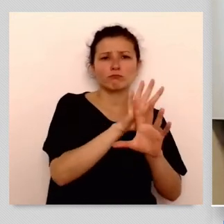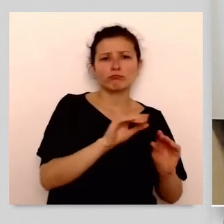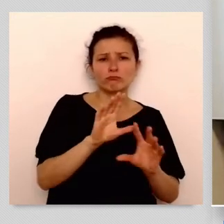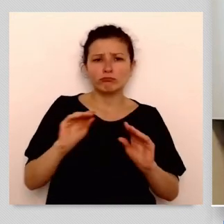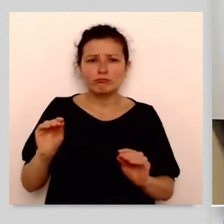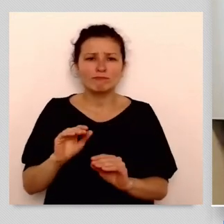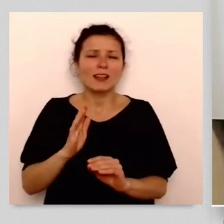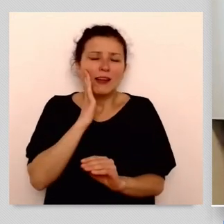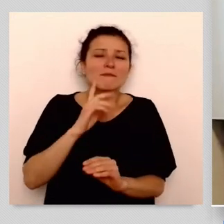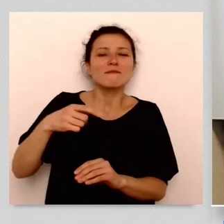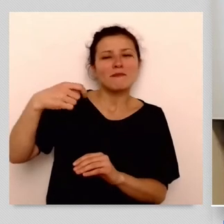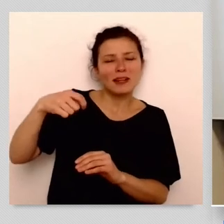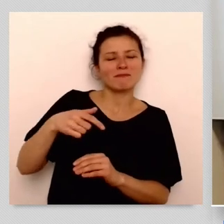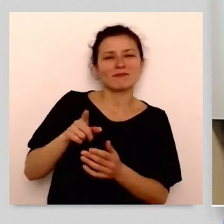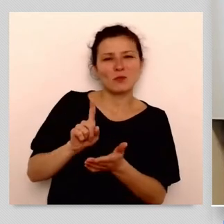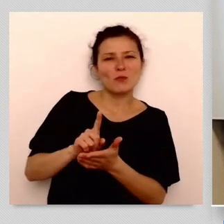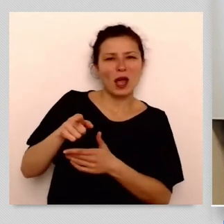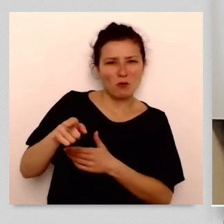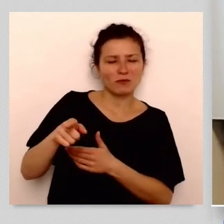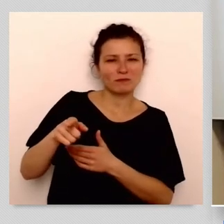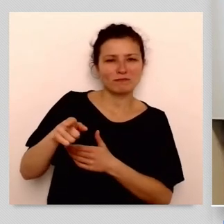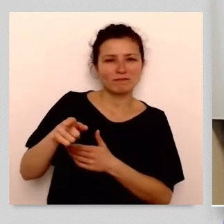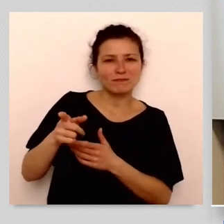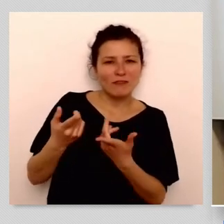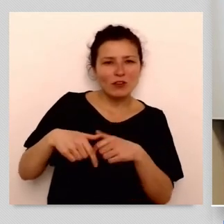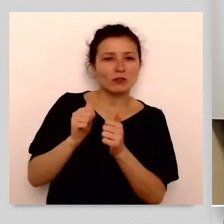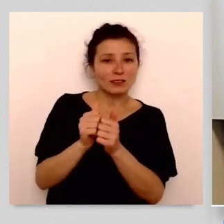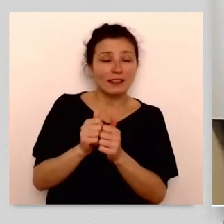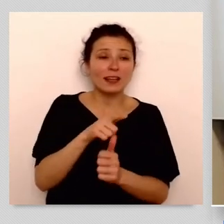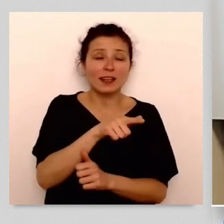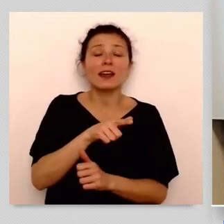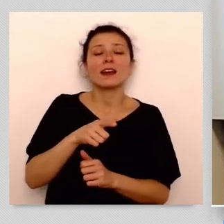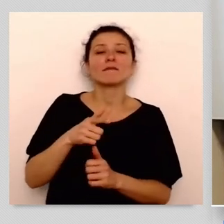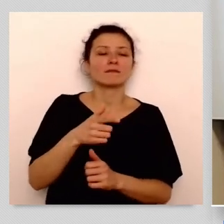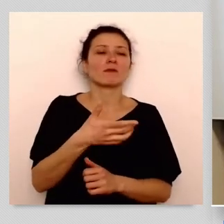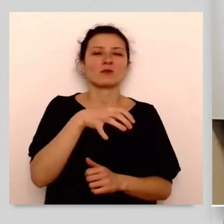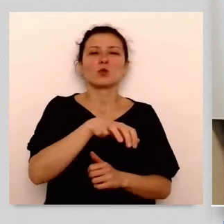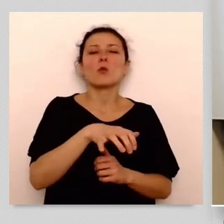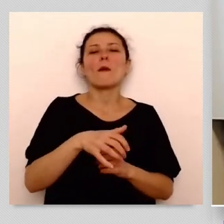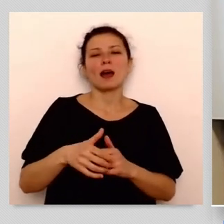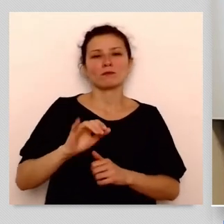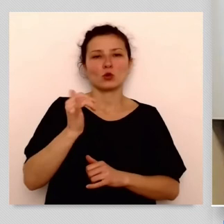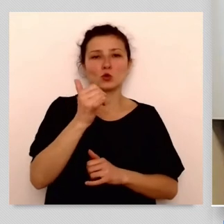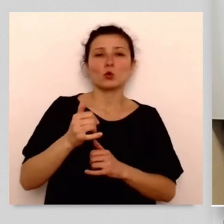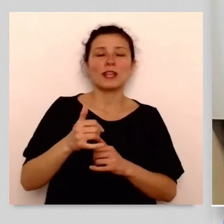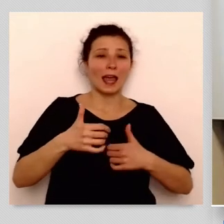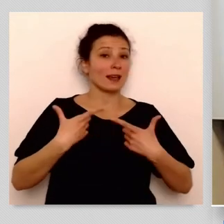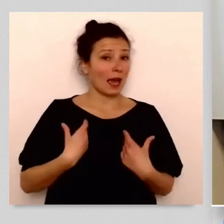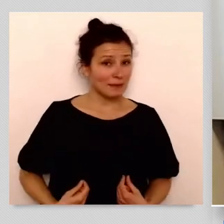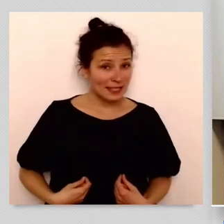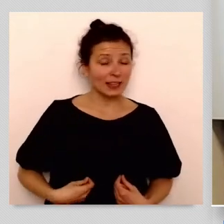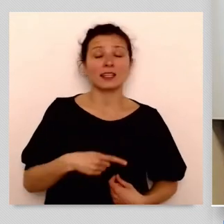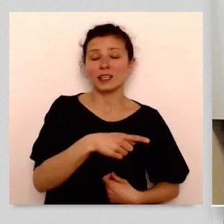odrobił lekcję, jeśli chodzi o protest żółtych kamizelek, przeprowadził taką wielką narodową debatę